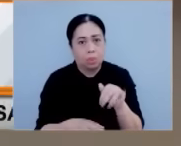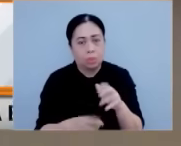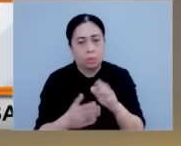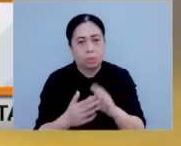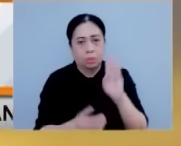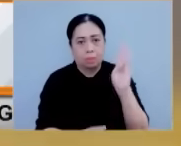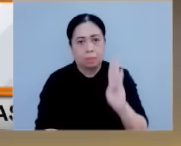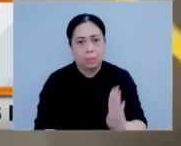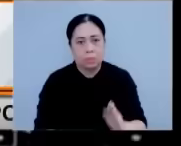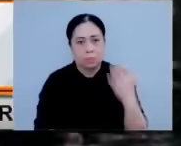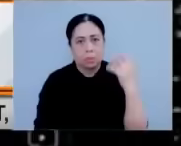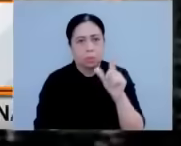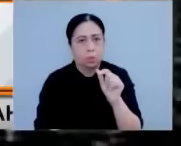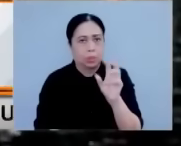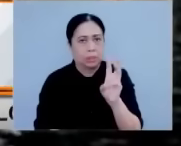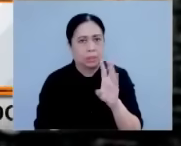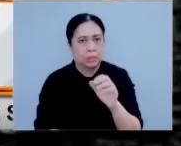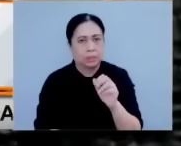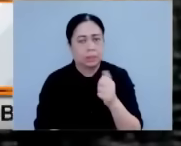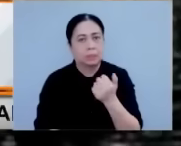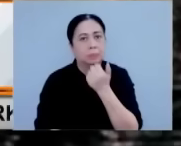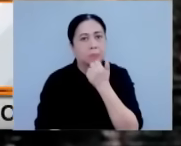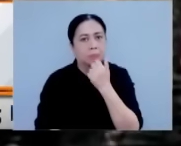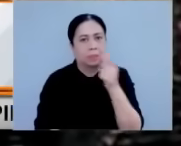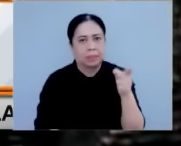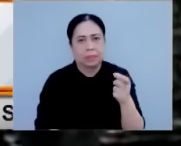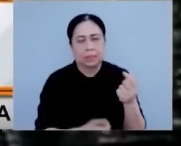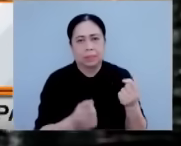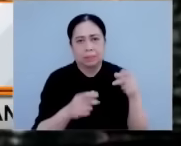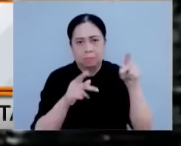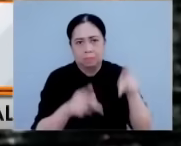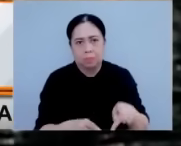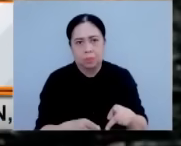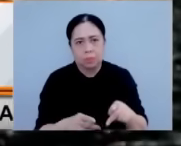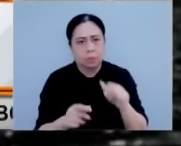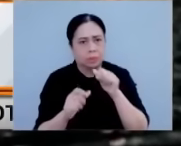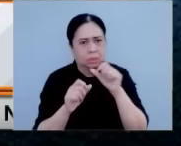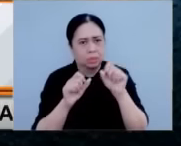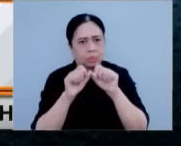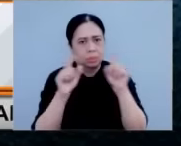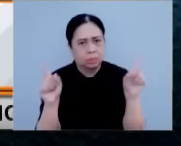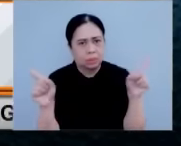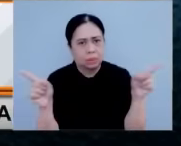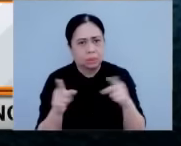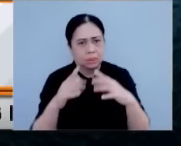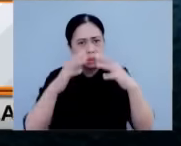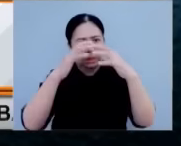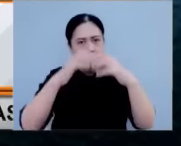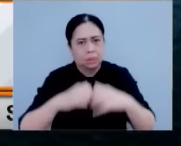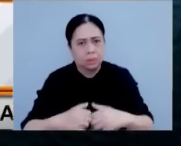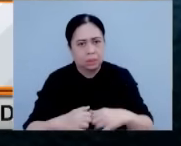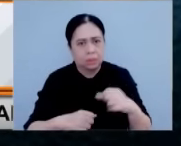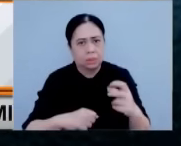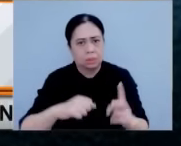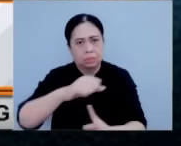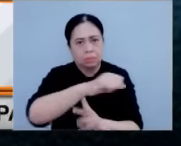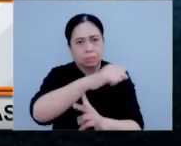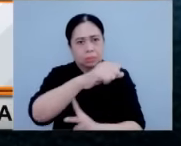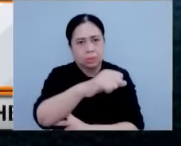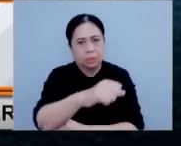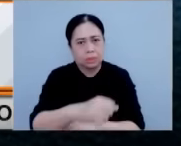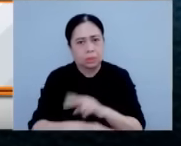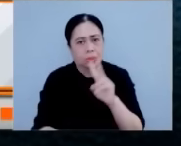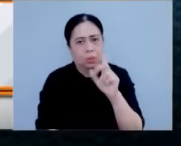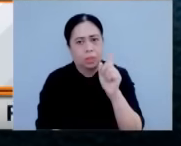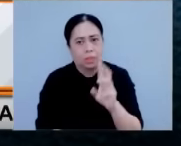daw ang sanhi nito. Hindi naman nagulat ang mga eksperto sa pagkukolaps ng Key Bridge. May haba itong 2.5 kilometers at ginawa noon